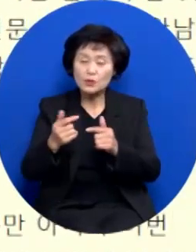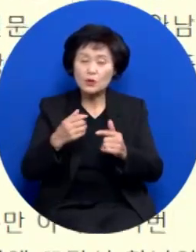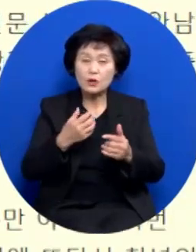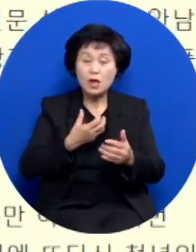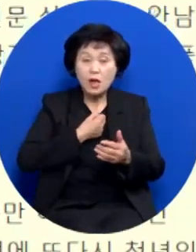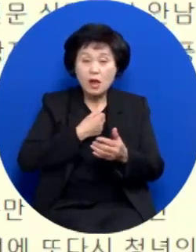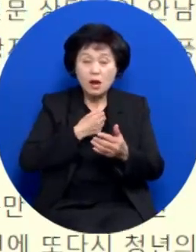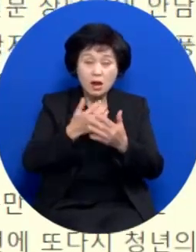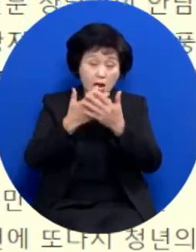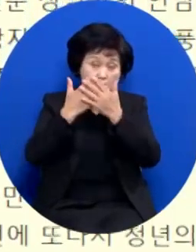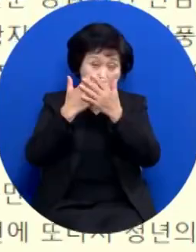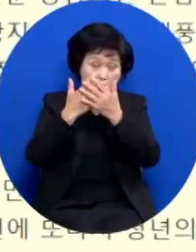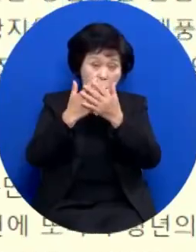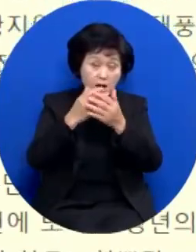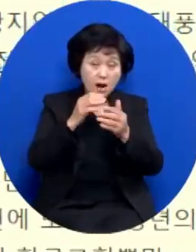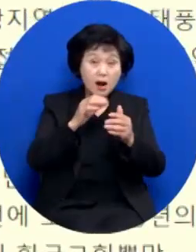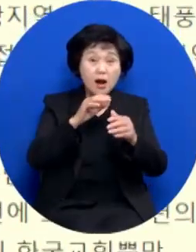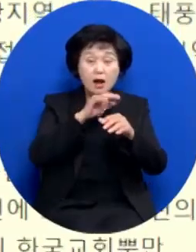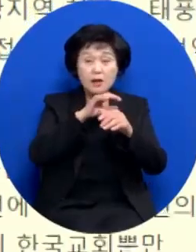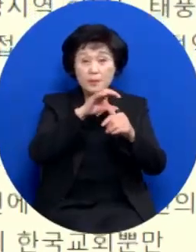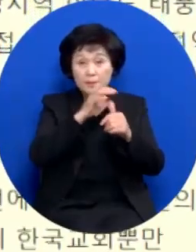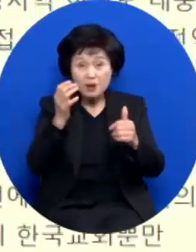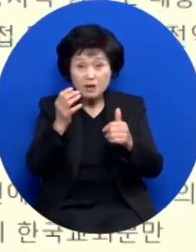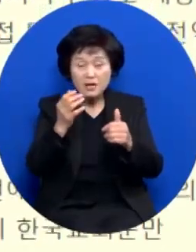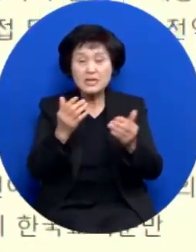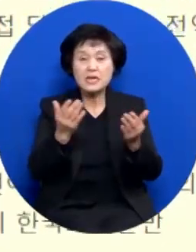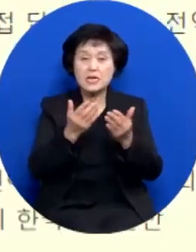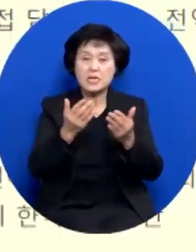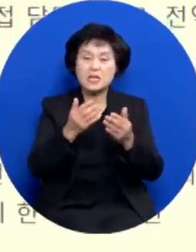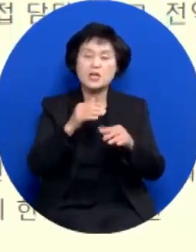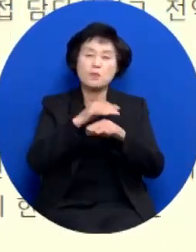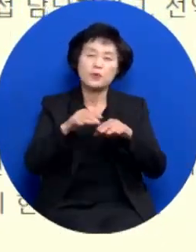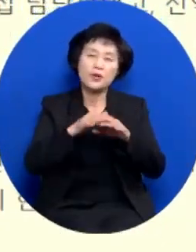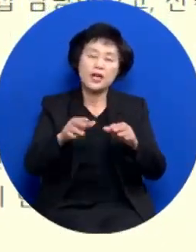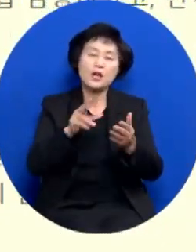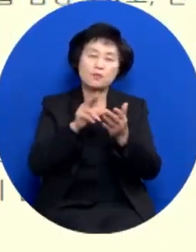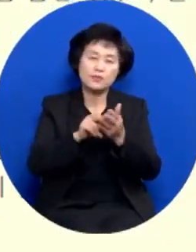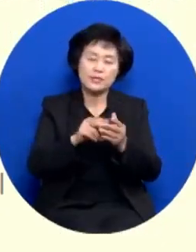한국교회가 풀어야 할 과제라고 전했습니다. 지금까지 오늘의 주요 단신이었습니다.